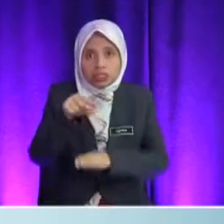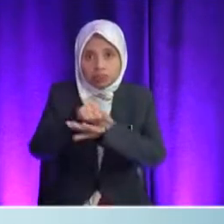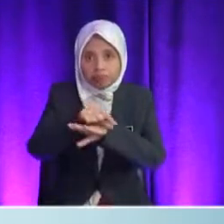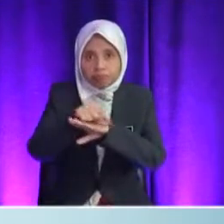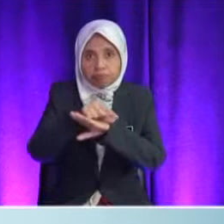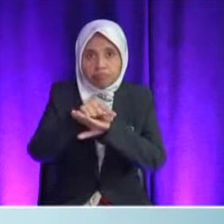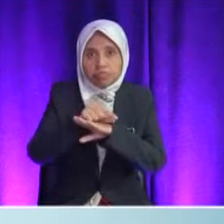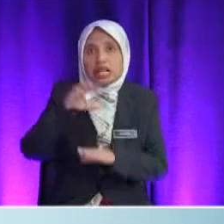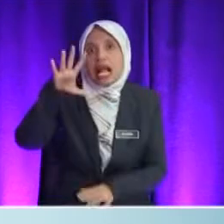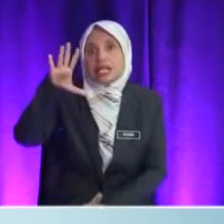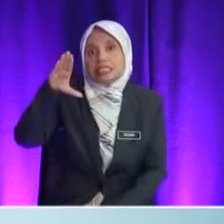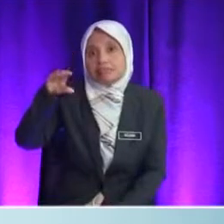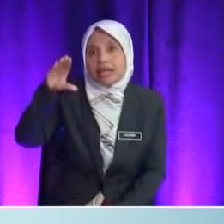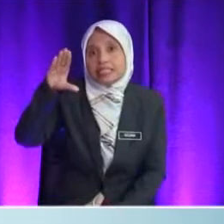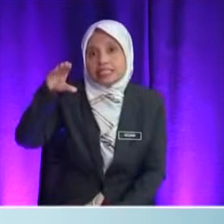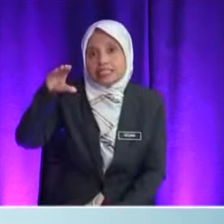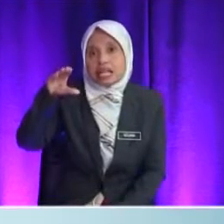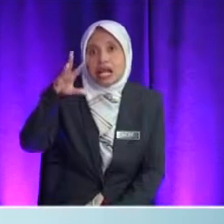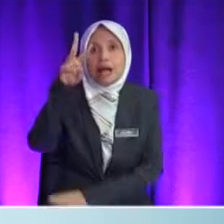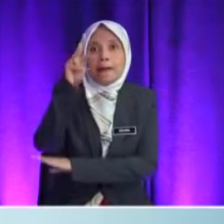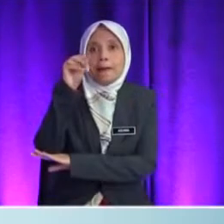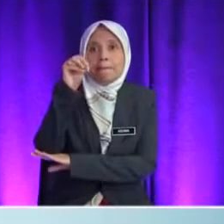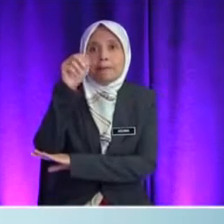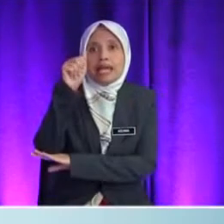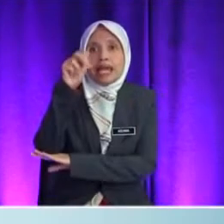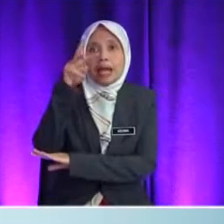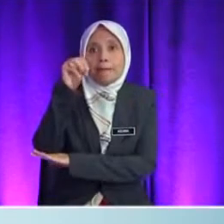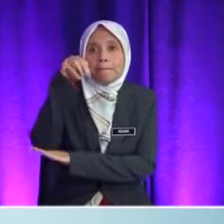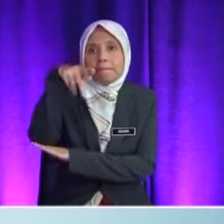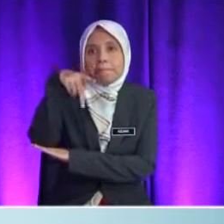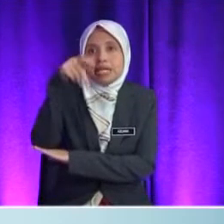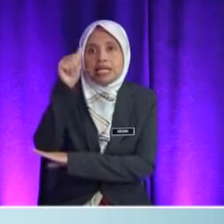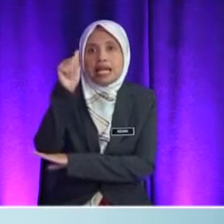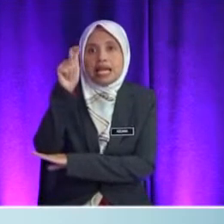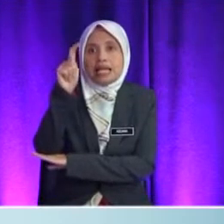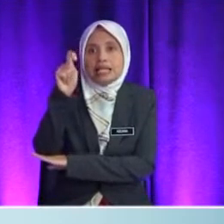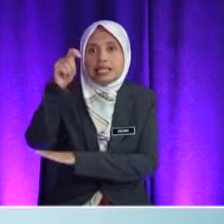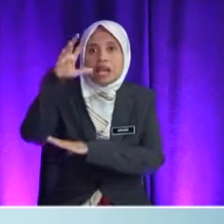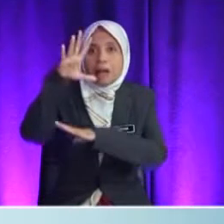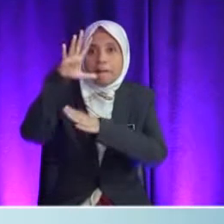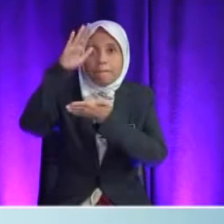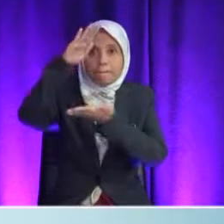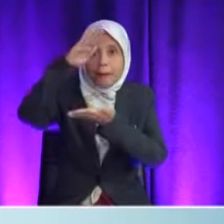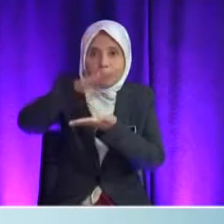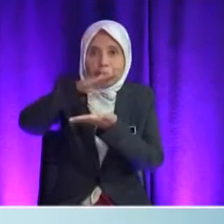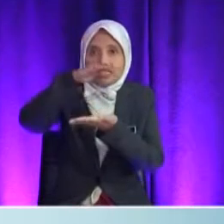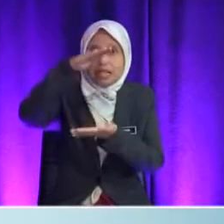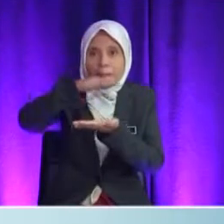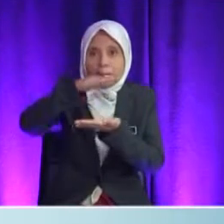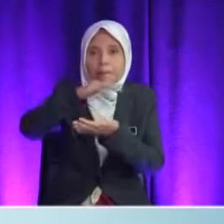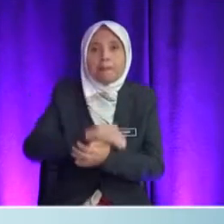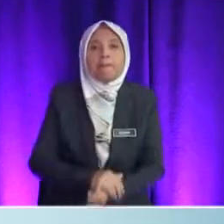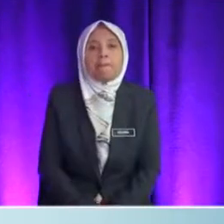aspal nampak yuk ah kita masukkan saya penggila saya penggila website saya